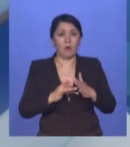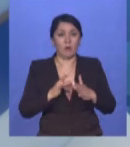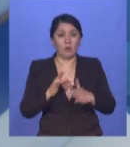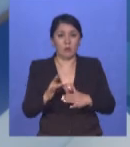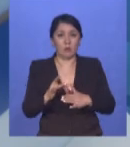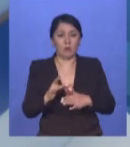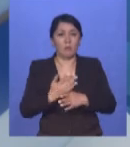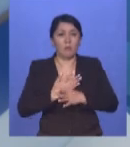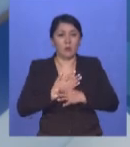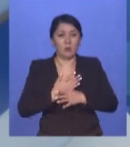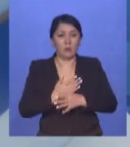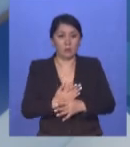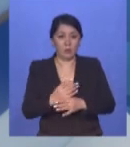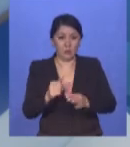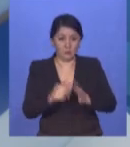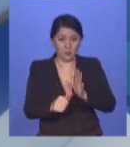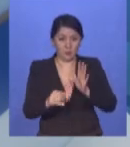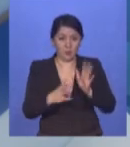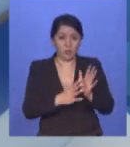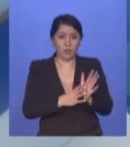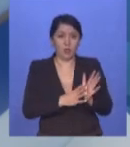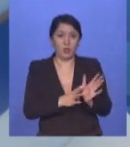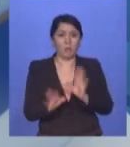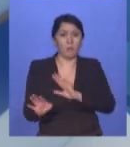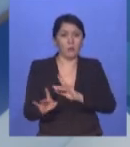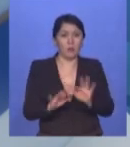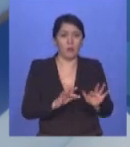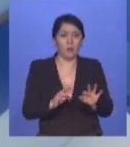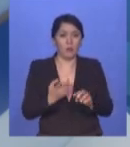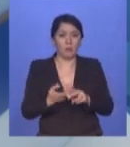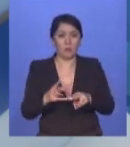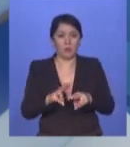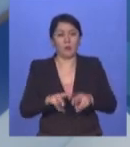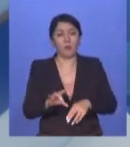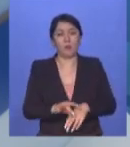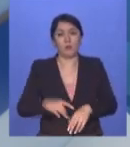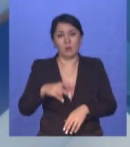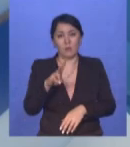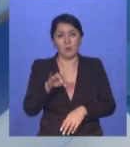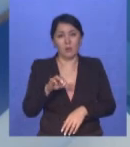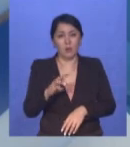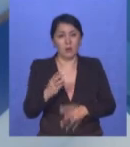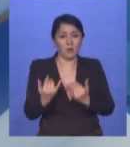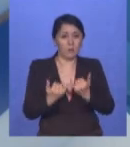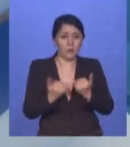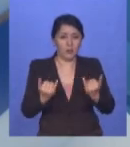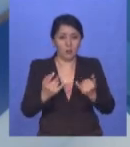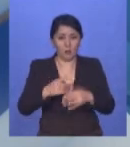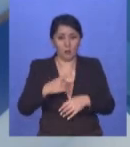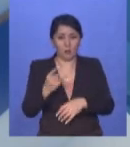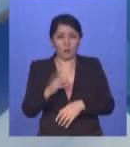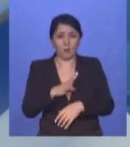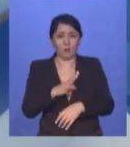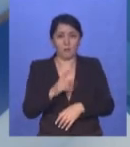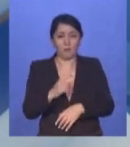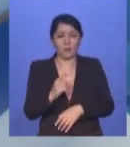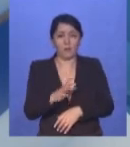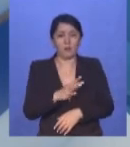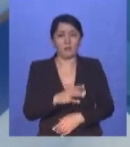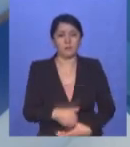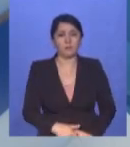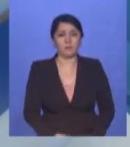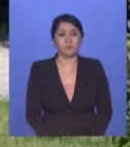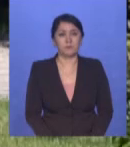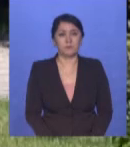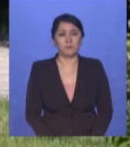ресурстық орталықтарының мұрындық болумен 69 іс шара ұйымдастырылды. Бұл туралы өңірлік коммуникациялар қызметі алаңында өткен брифингте